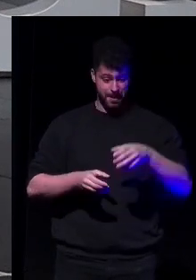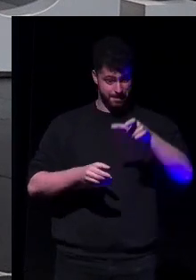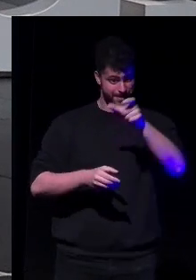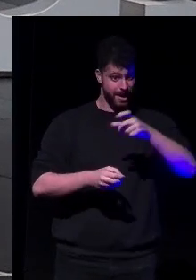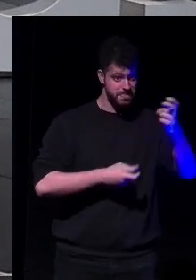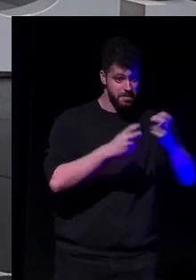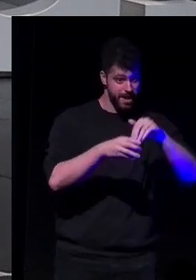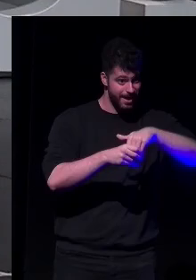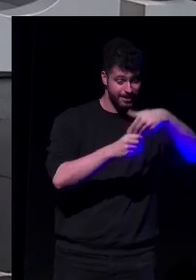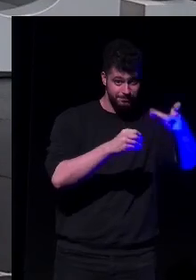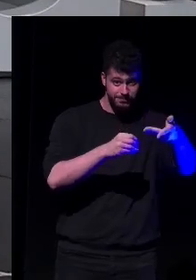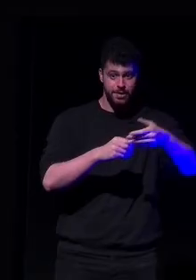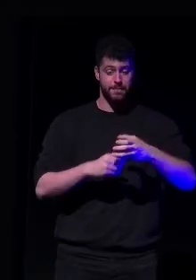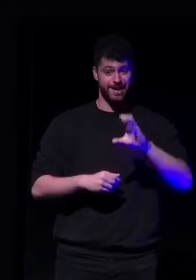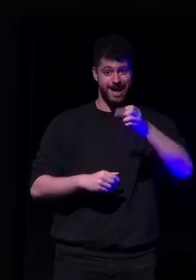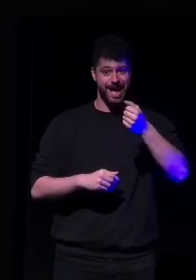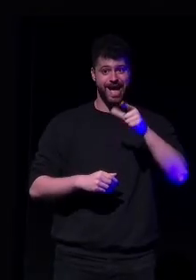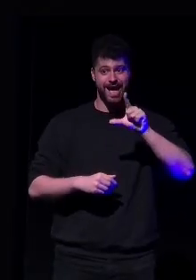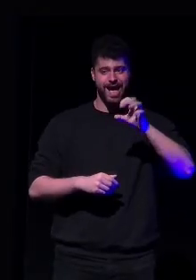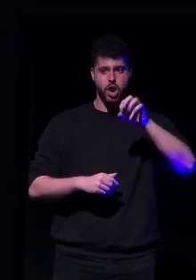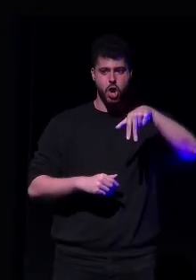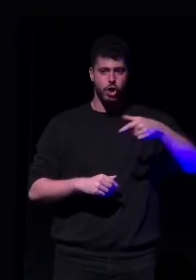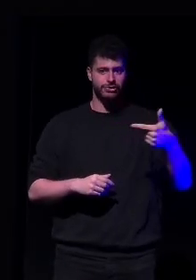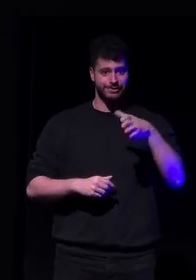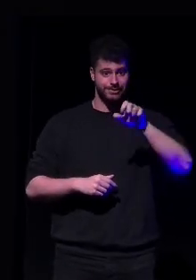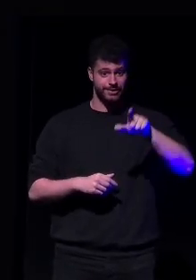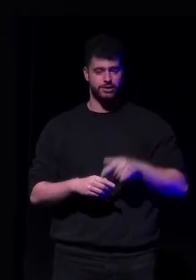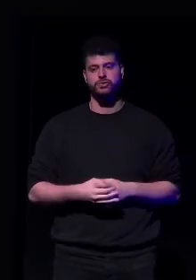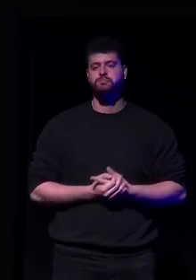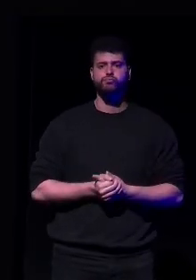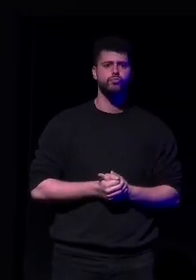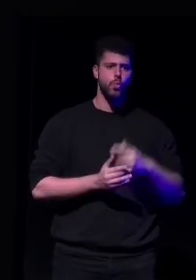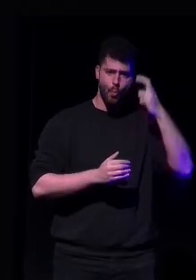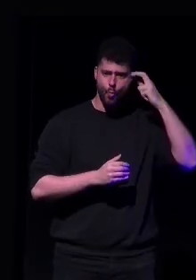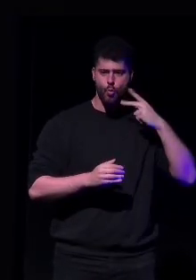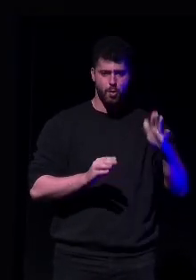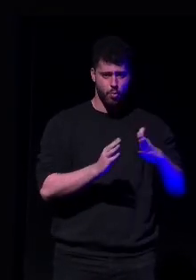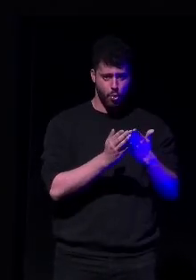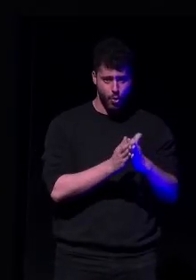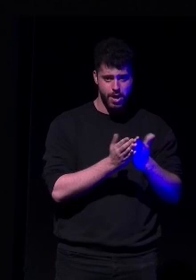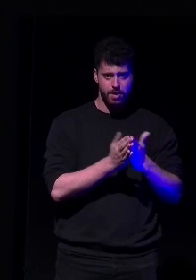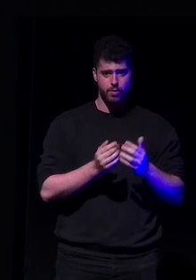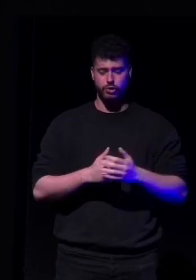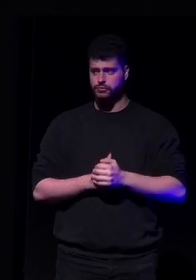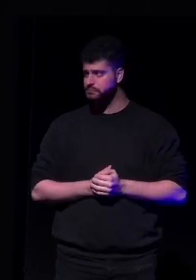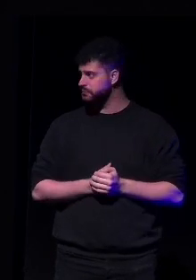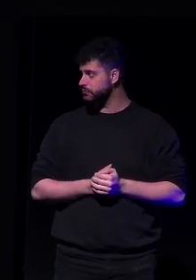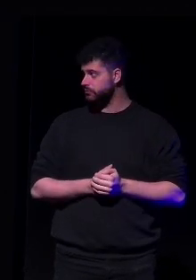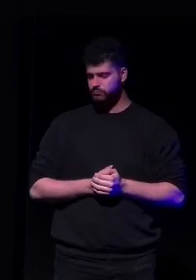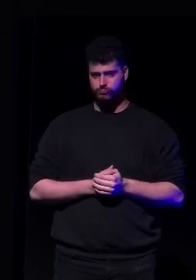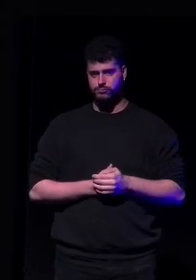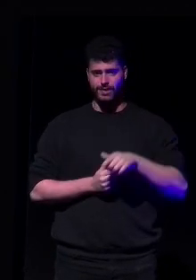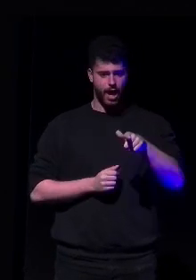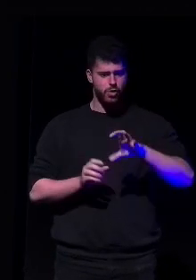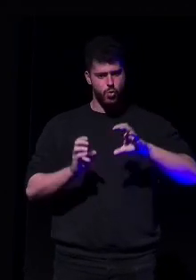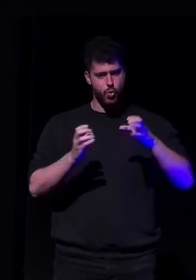sap, doncs, que Calonge, per exemple, que és un poble, de llibres, que és el primer booktown que té Catalunya, doncs hi ha